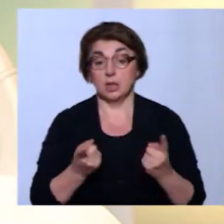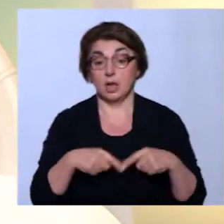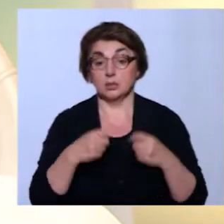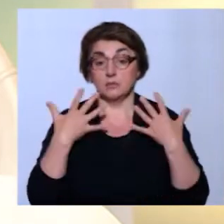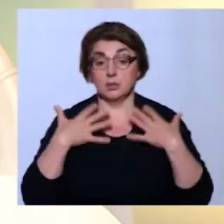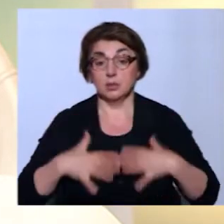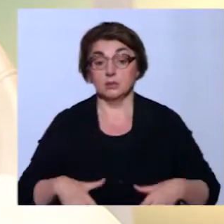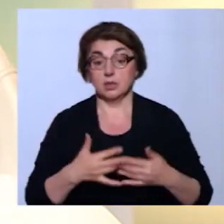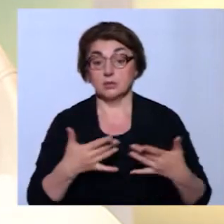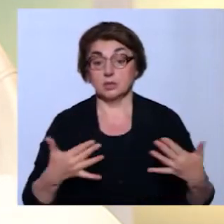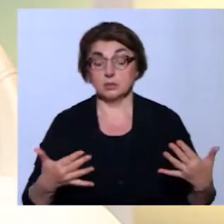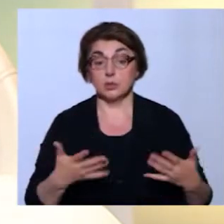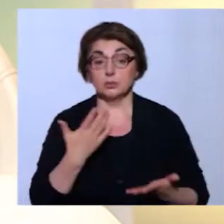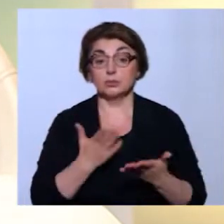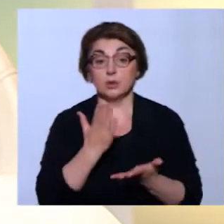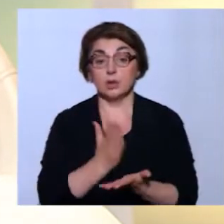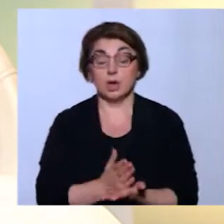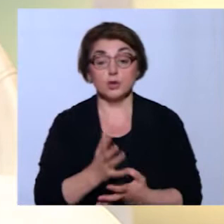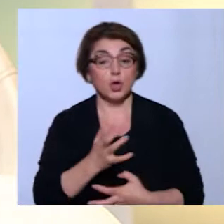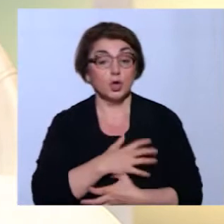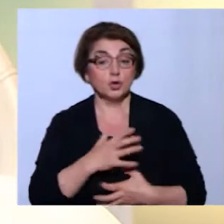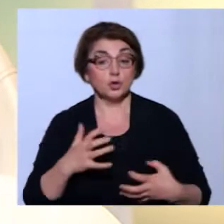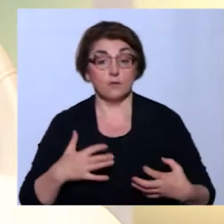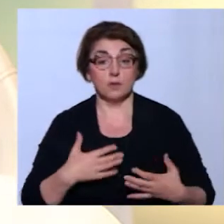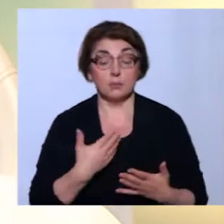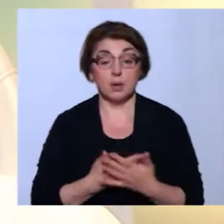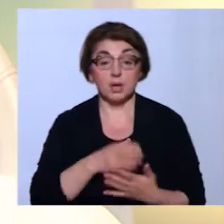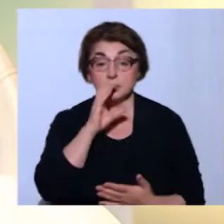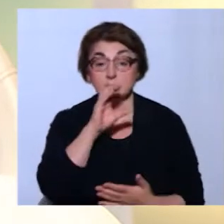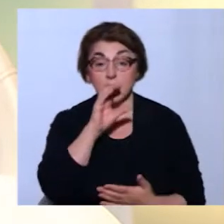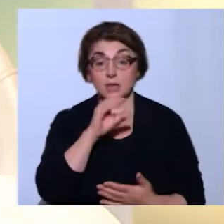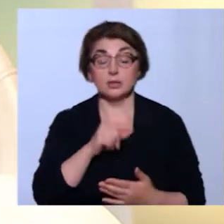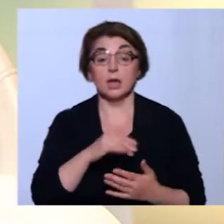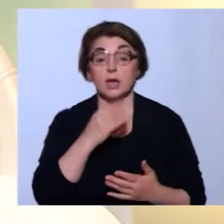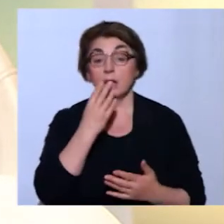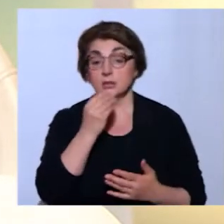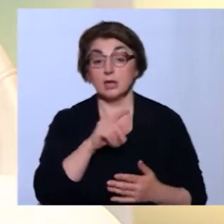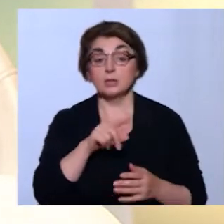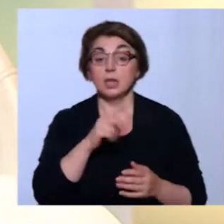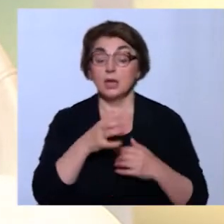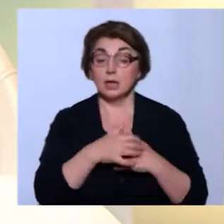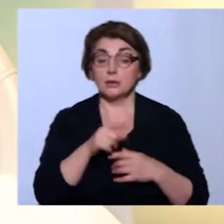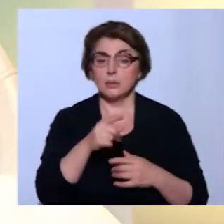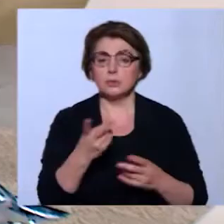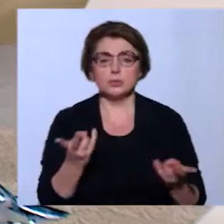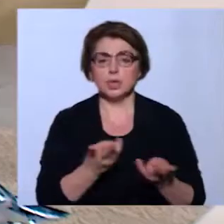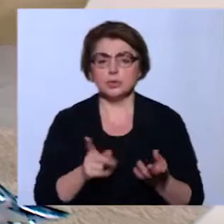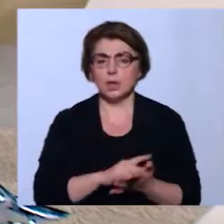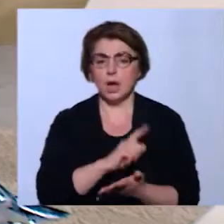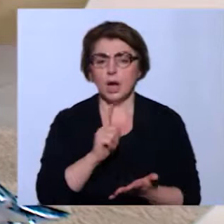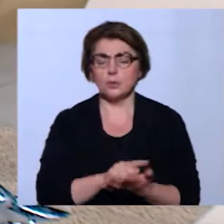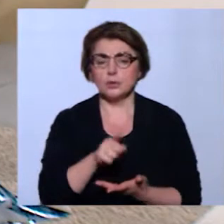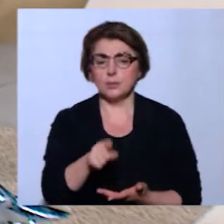ტანსაცმელი. Თუ თქვენ ყავთ ცხოველები, მაგალითად ძაღლი და კატა, მათთვის რა არის ყველაზე საჭირო და